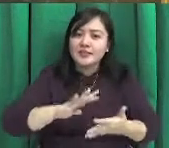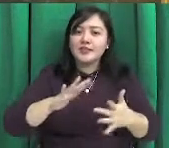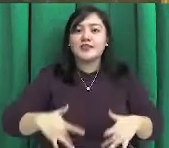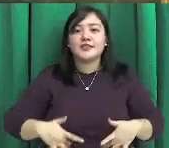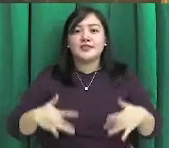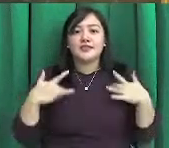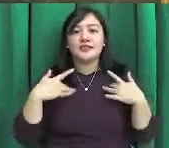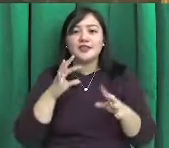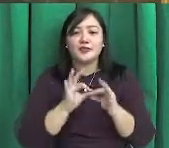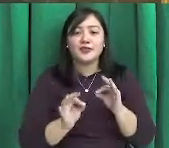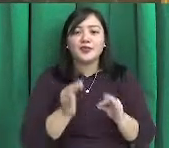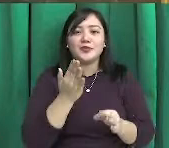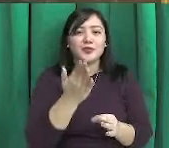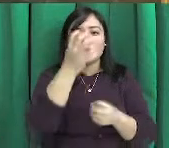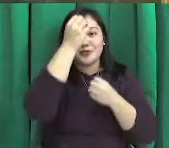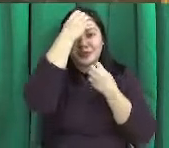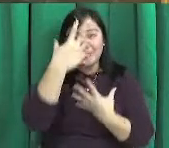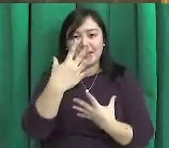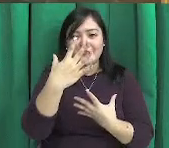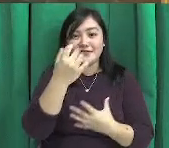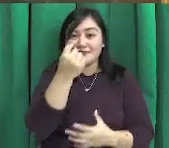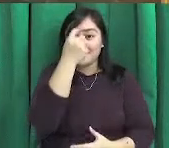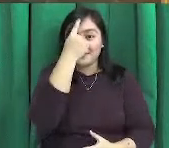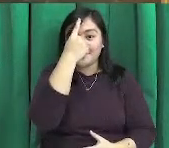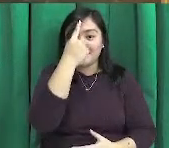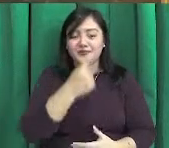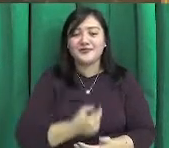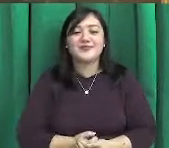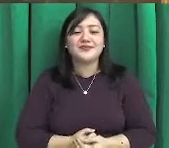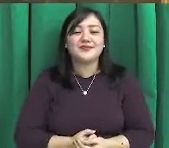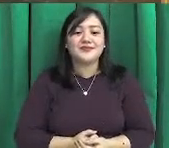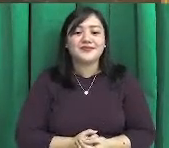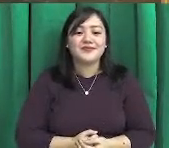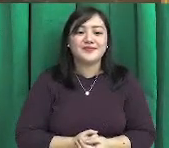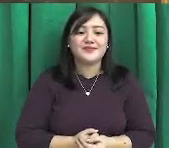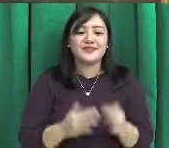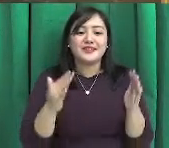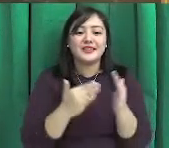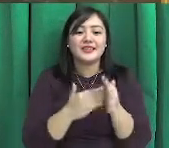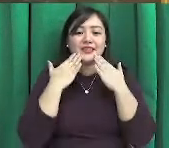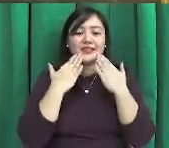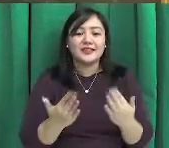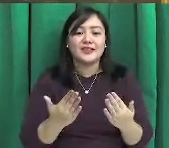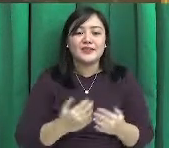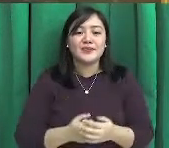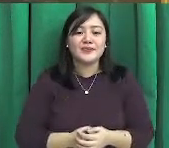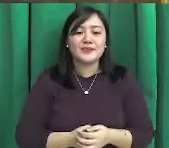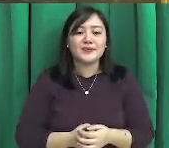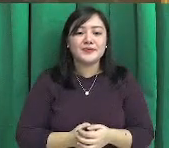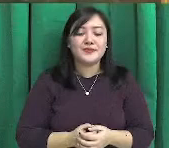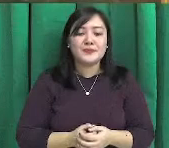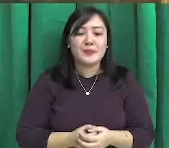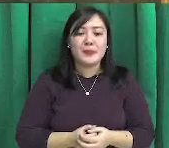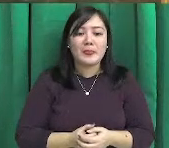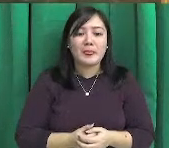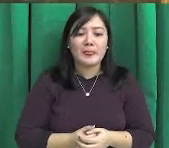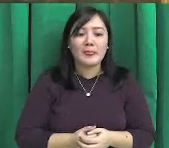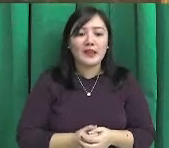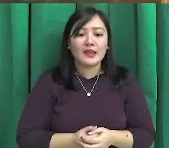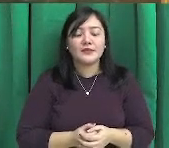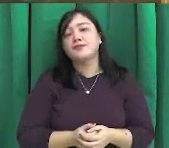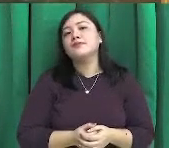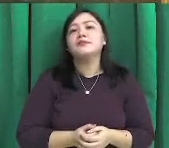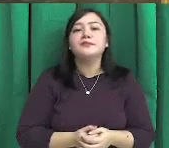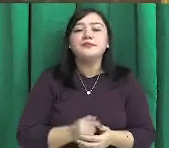po ang ating tatandaan. Alright, so maraming salamat muli again, Sister Nida, sa pagpaunlak mo.